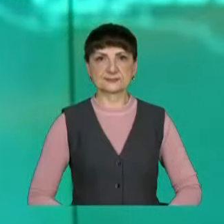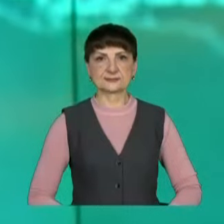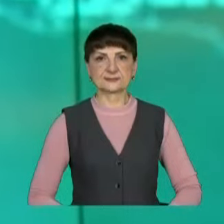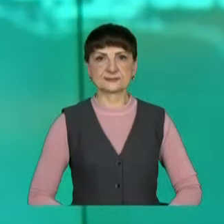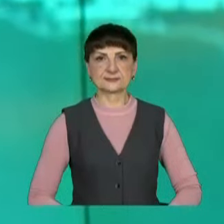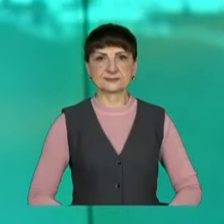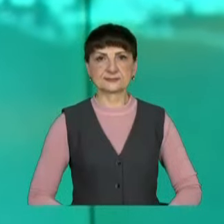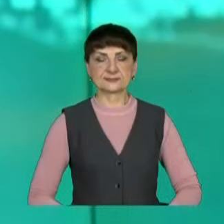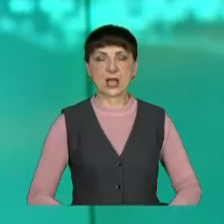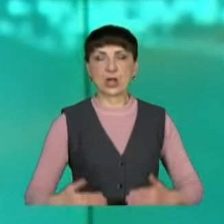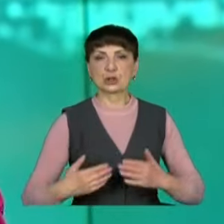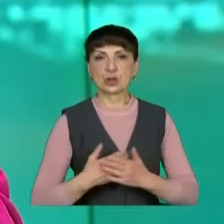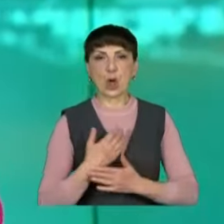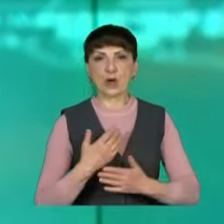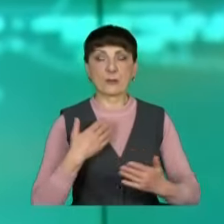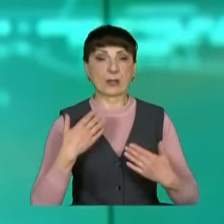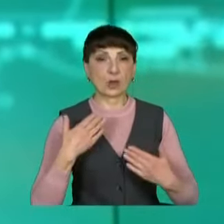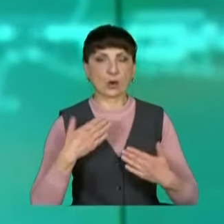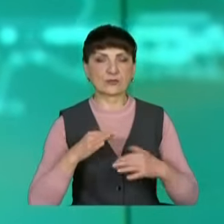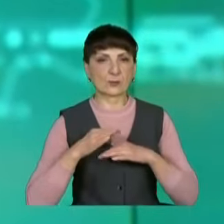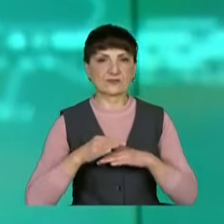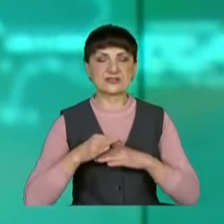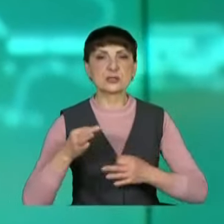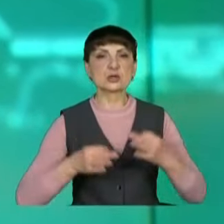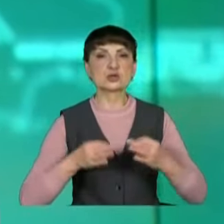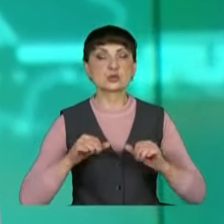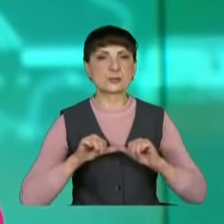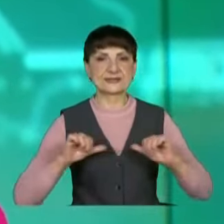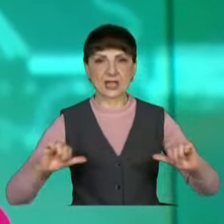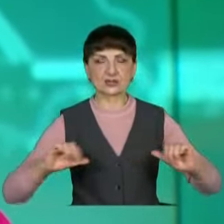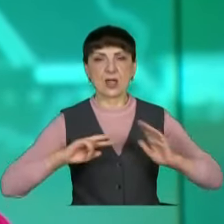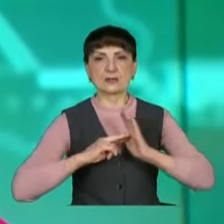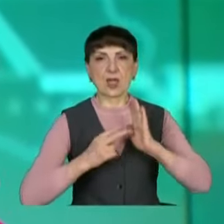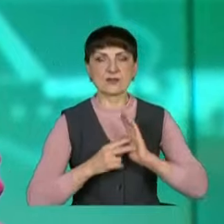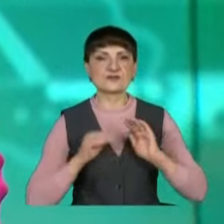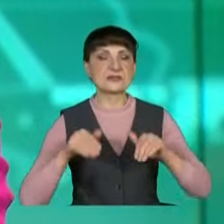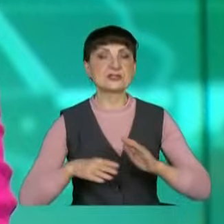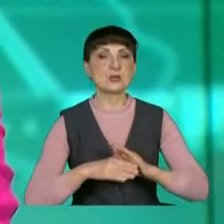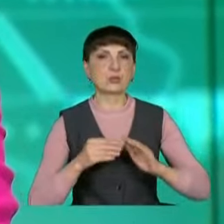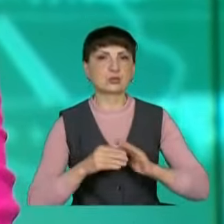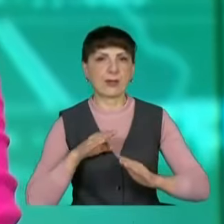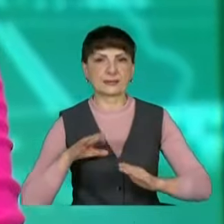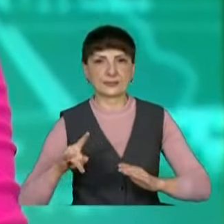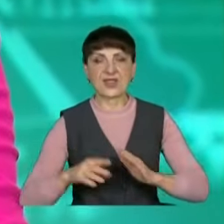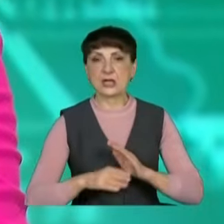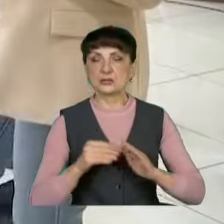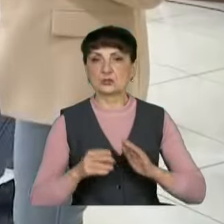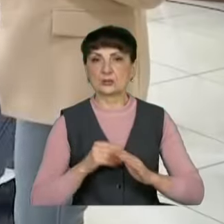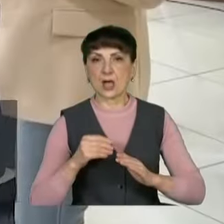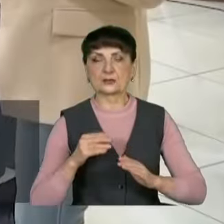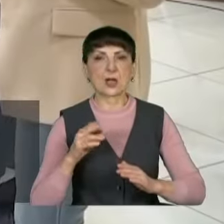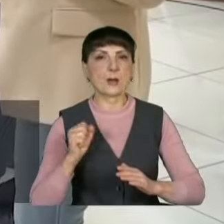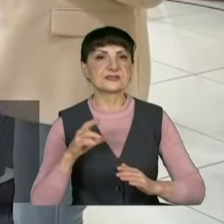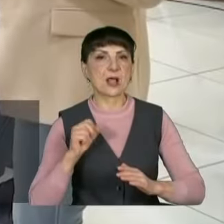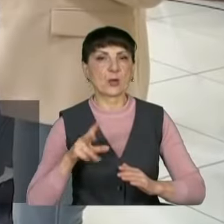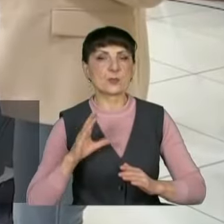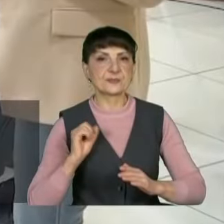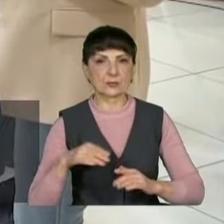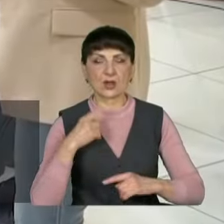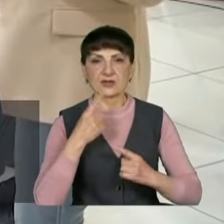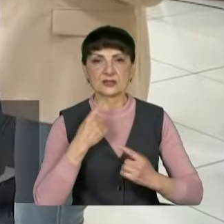Тем временем новый подход в проведении суда присяжных намерены внедрить депутаты. Народный избранник Абзал Куспан сегодня сообщил,